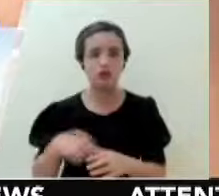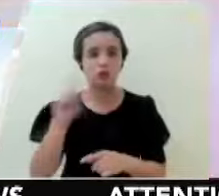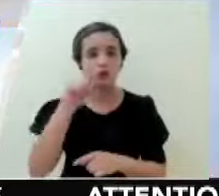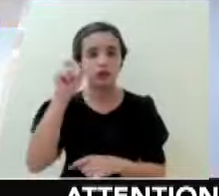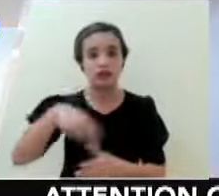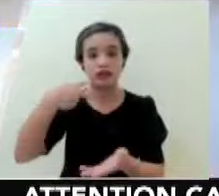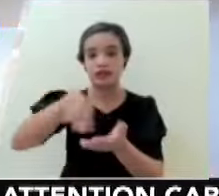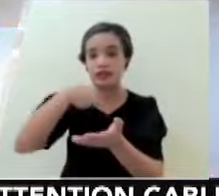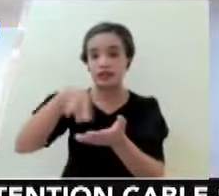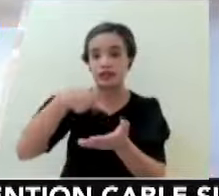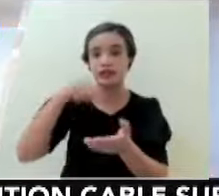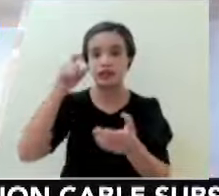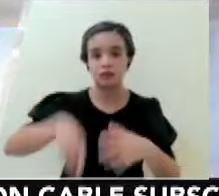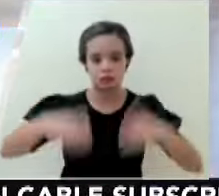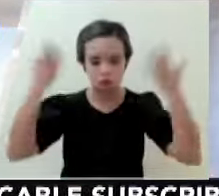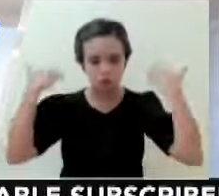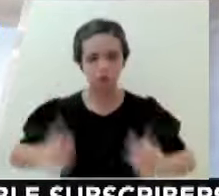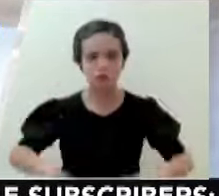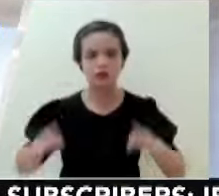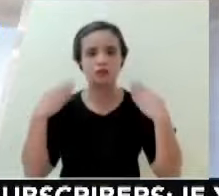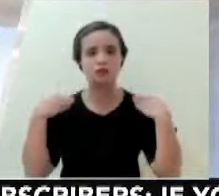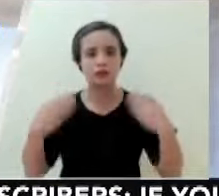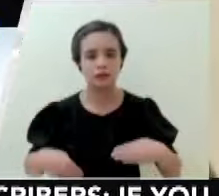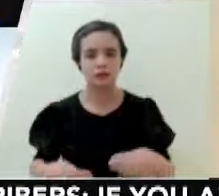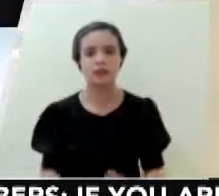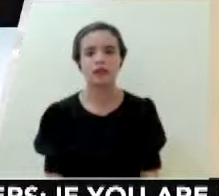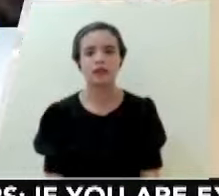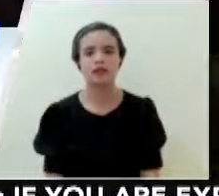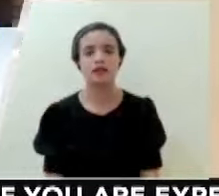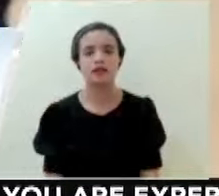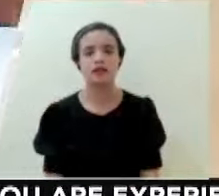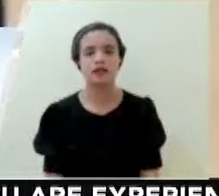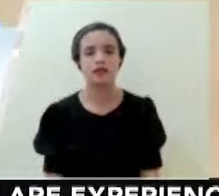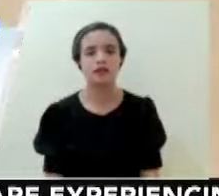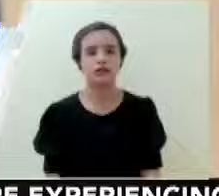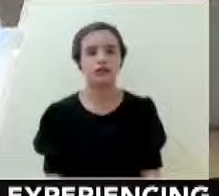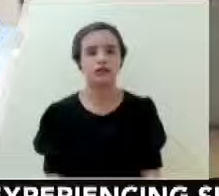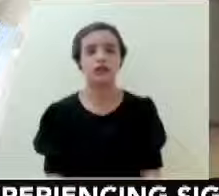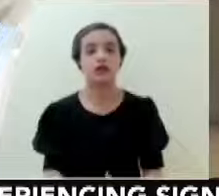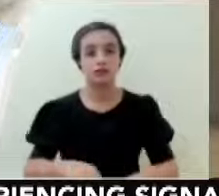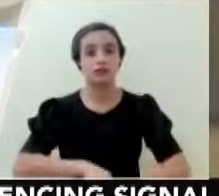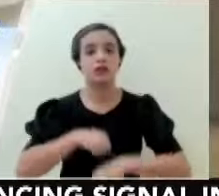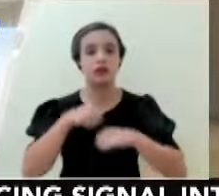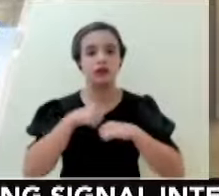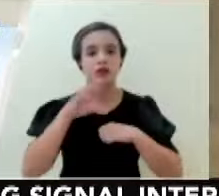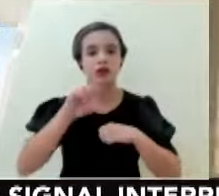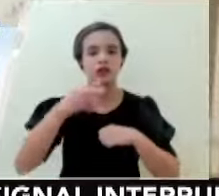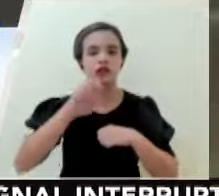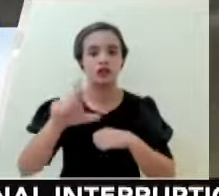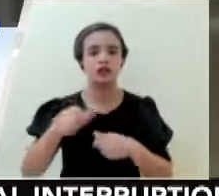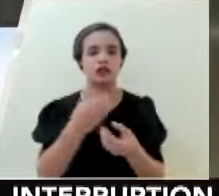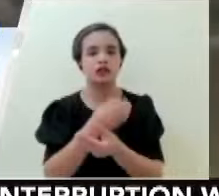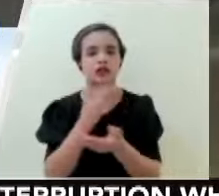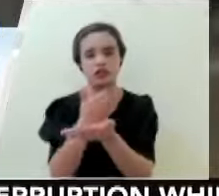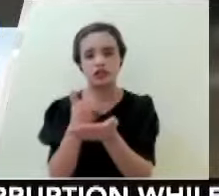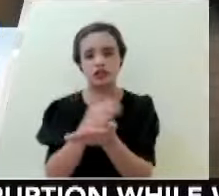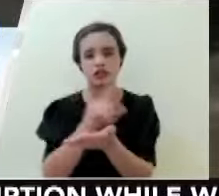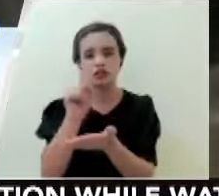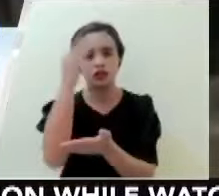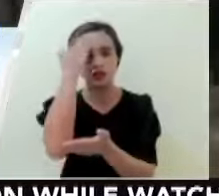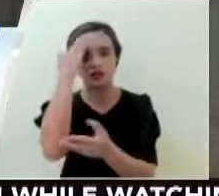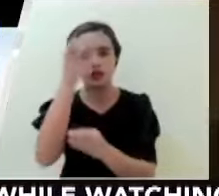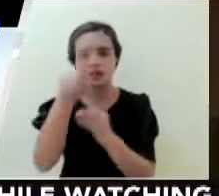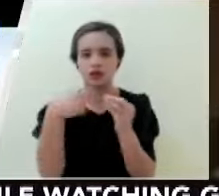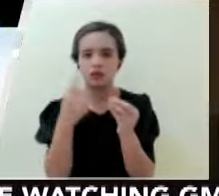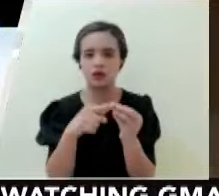Buong katawan proud daw si Rochel na ibahagi ang kanyang mga kaalaman sa mga mas batang